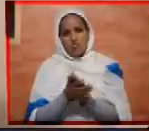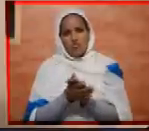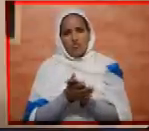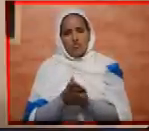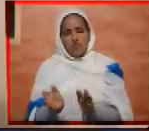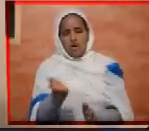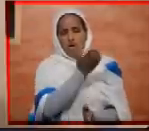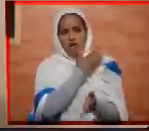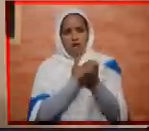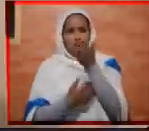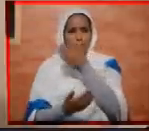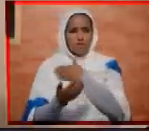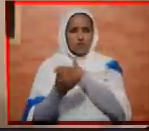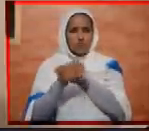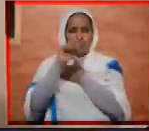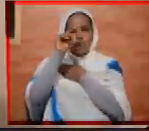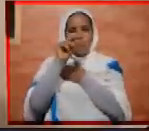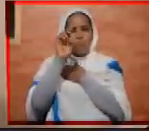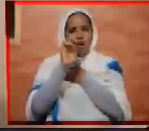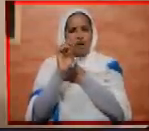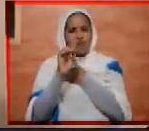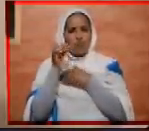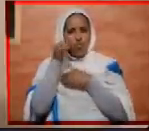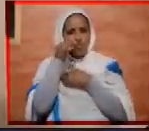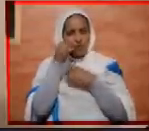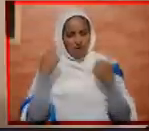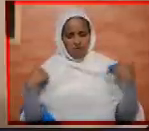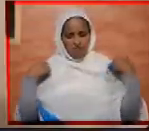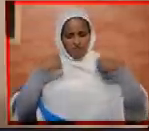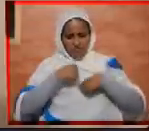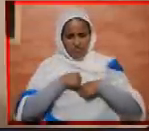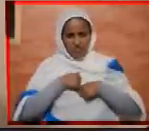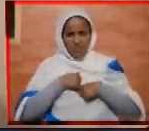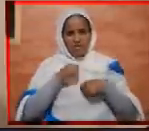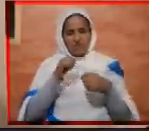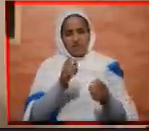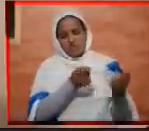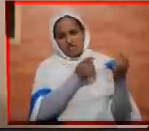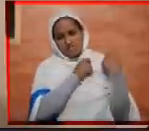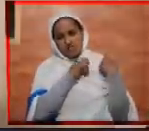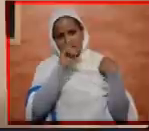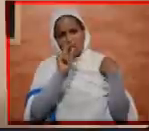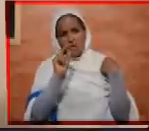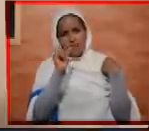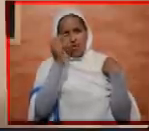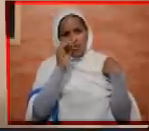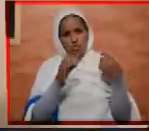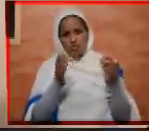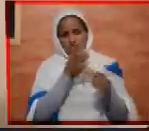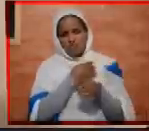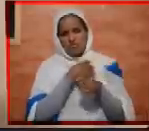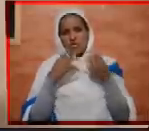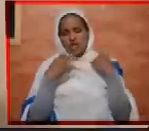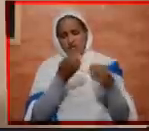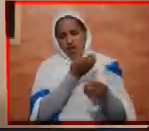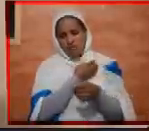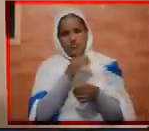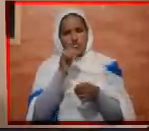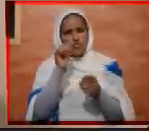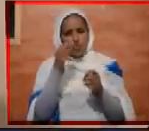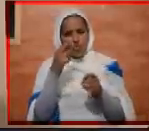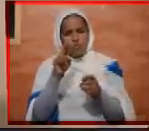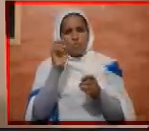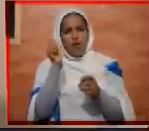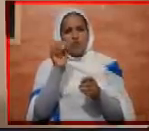ነገር ልዩነት አለው። እንዲያውም እስካሁን ባሳለፍነው ሰዓት ከተማ የሚማር ተማሪ እንደሌላ ነገር